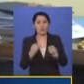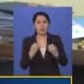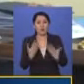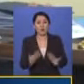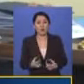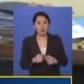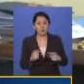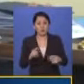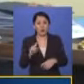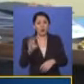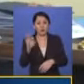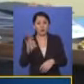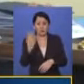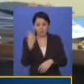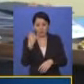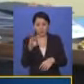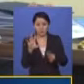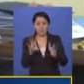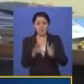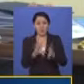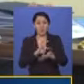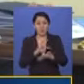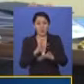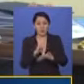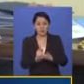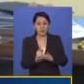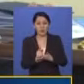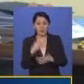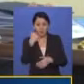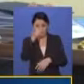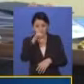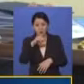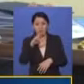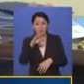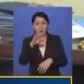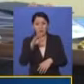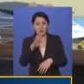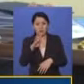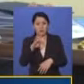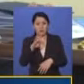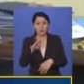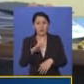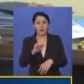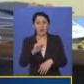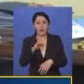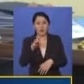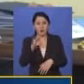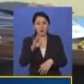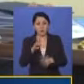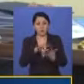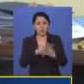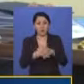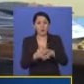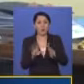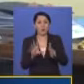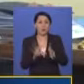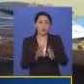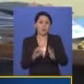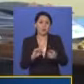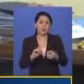тұрғындар 100% сапалы электр қуатымен қамтылады. Оған қоса биыл Кондратовка, Затон және Асанова ауылдарында электр беру